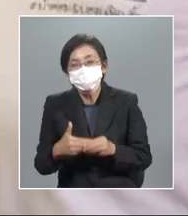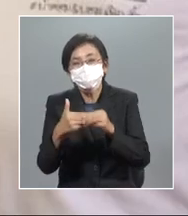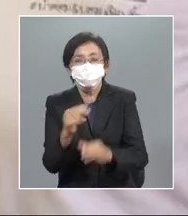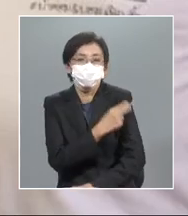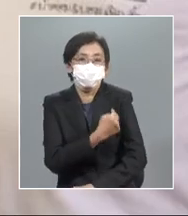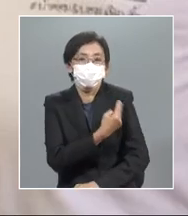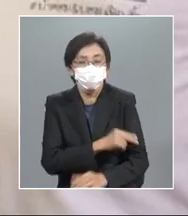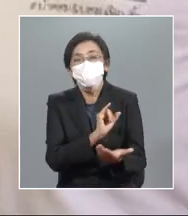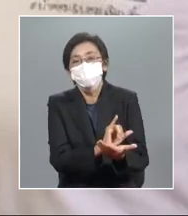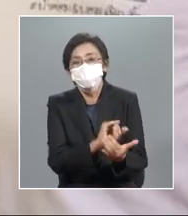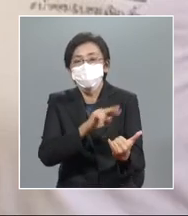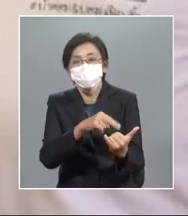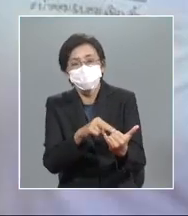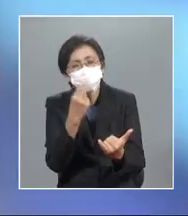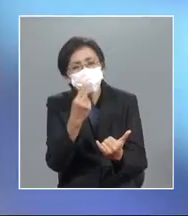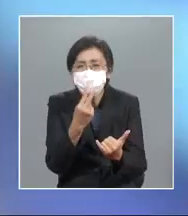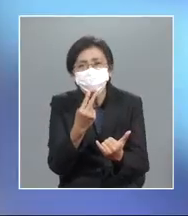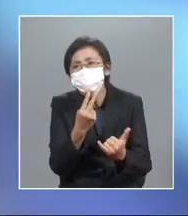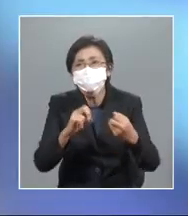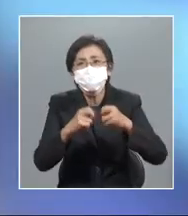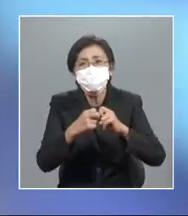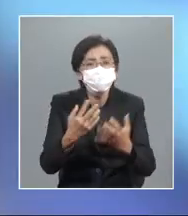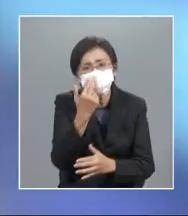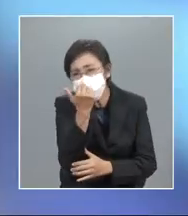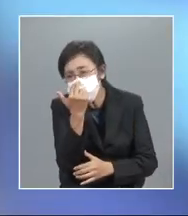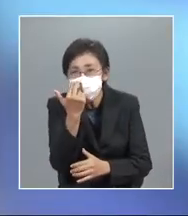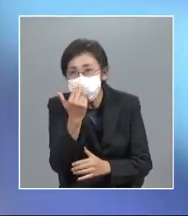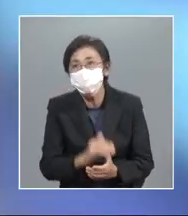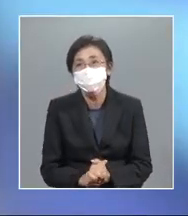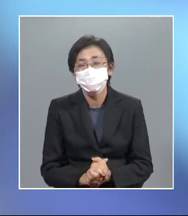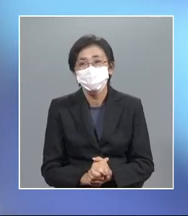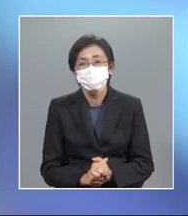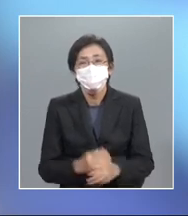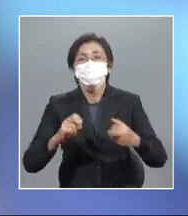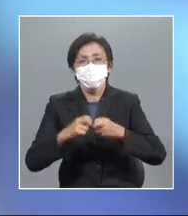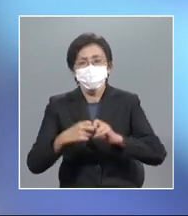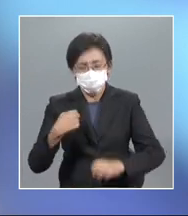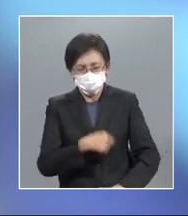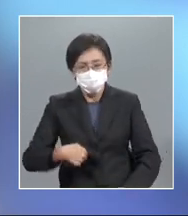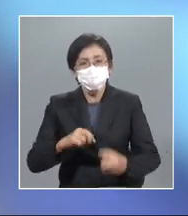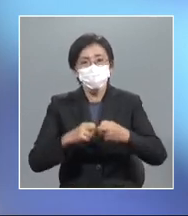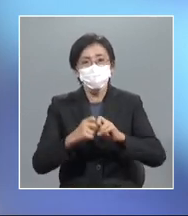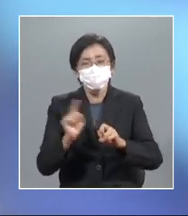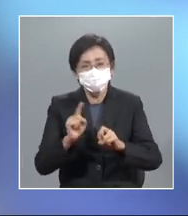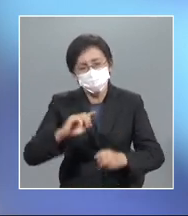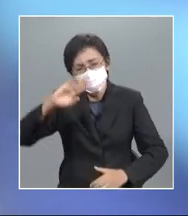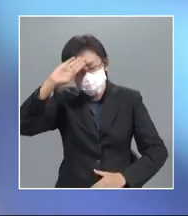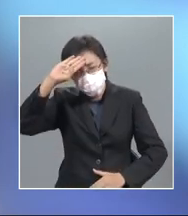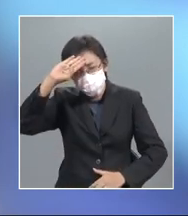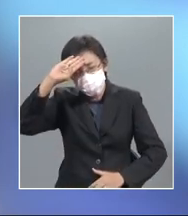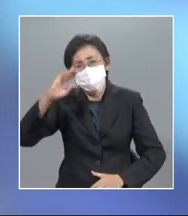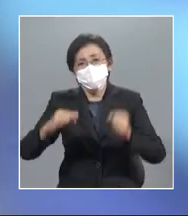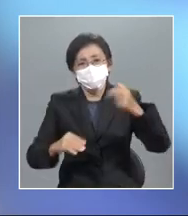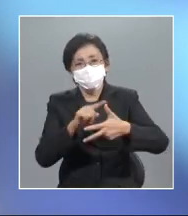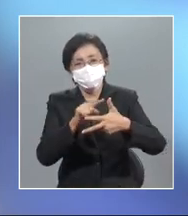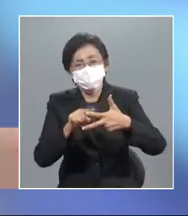ในโรงพยาบาลตอนแรกดูเหมือนจะไม่มีอะไรนะครับแต่นะคอมเองเนี่ยก็มีปัจจัยเสี่ยงจึงจำครับแต่มีโรคประจำตัว 3